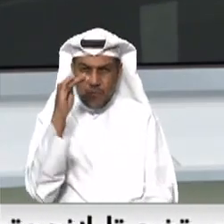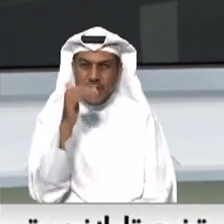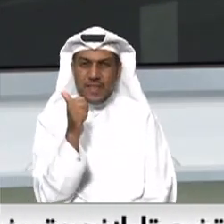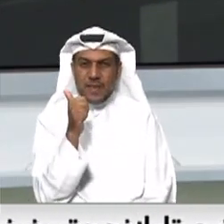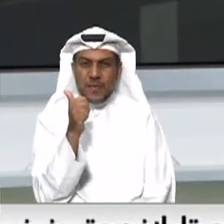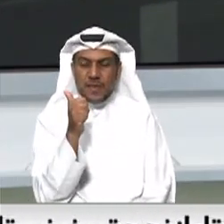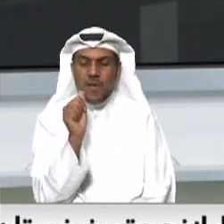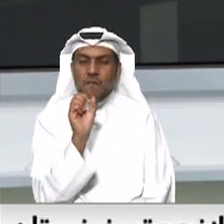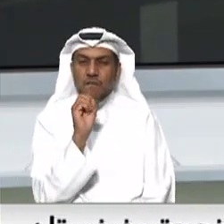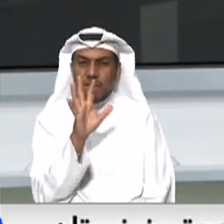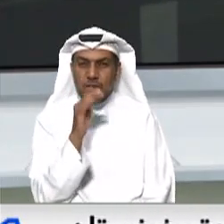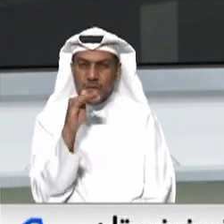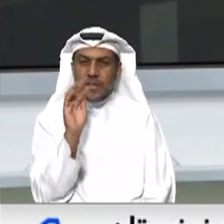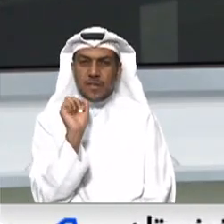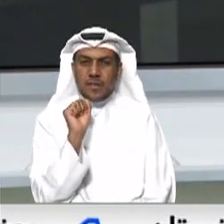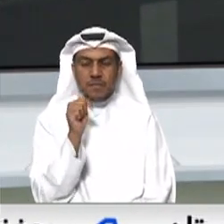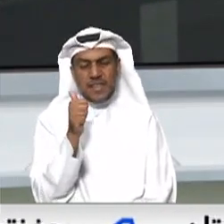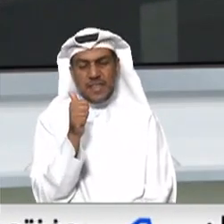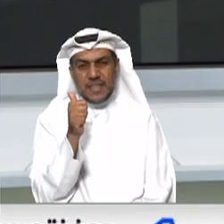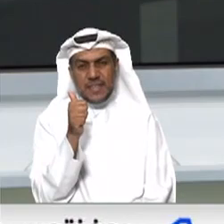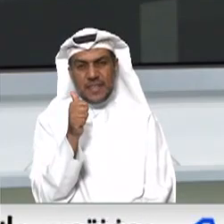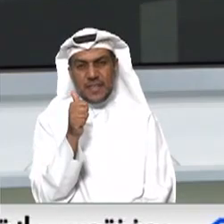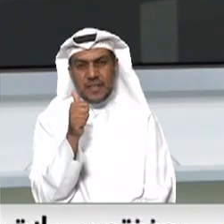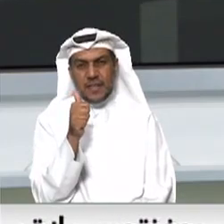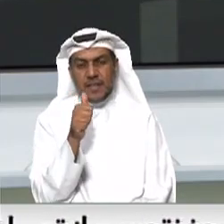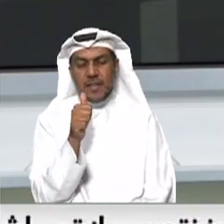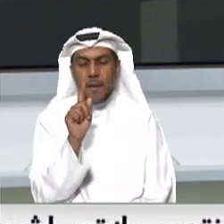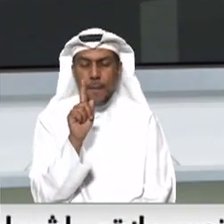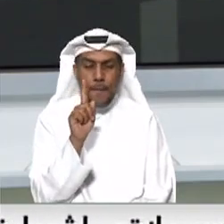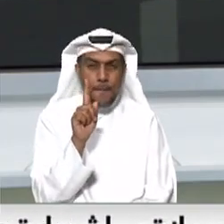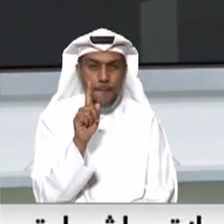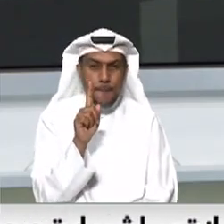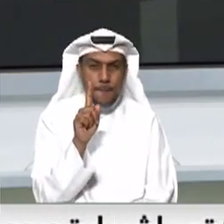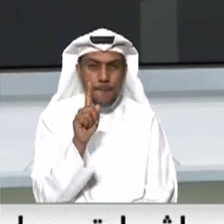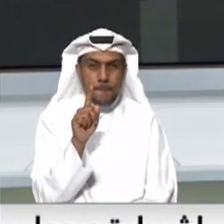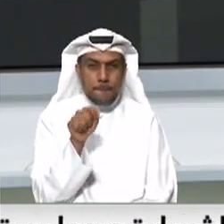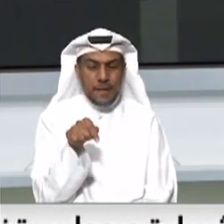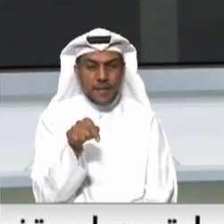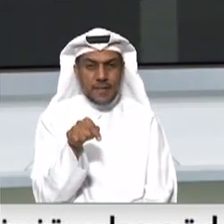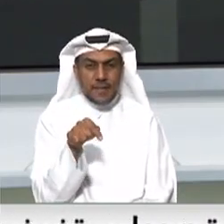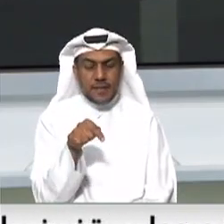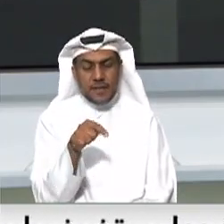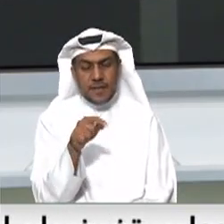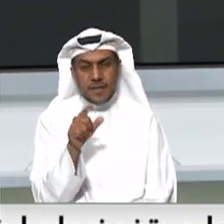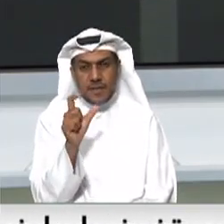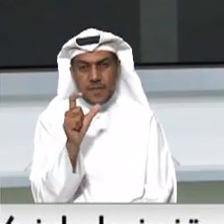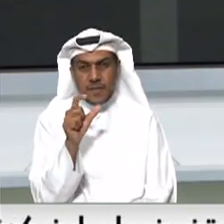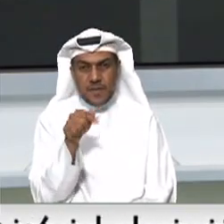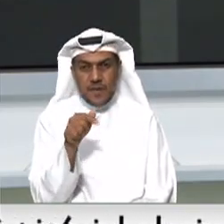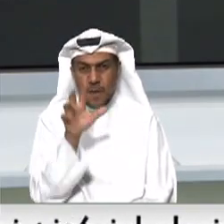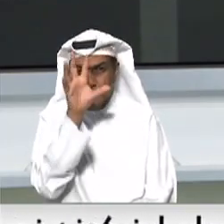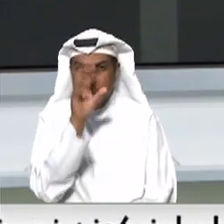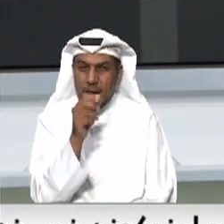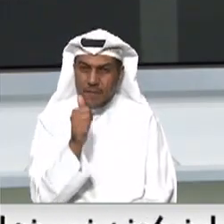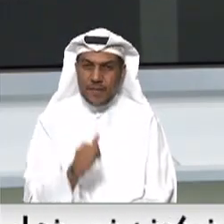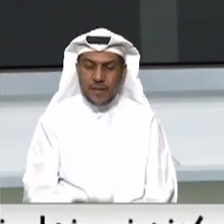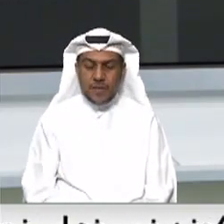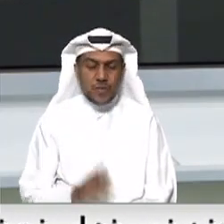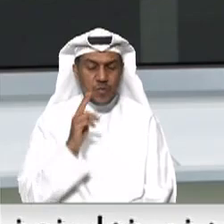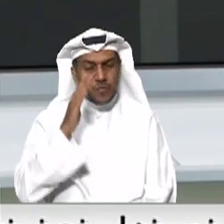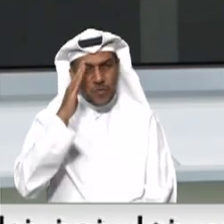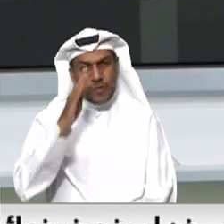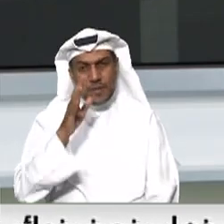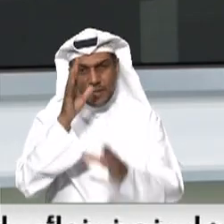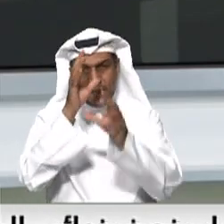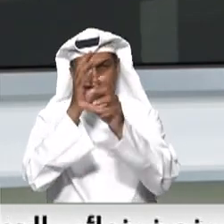اجوائنا لا تزال جيده حتى الان خلال هذه الفتره من السنه خاصه خلال فترات الليل نشرتنا الجويه